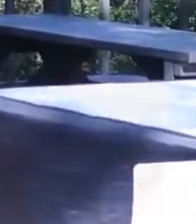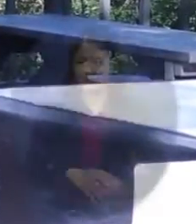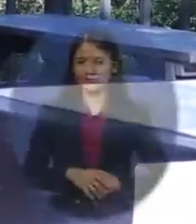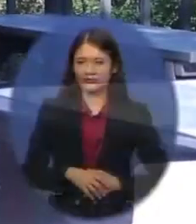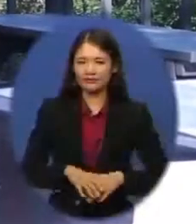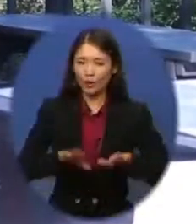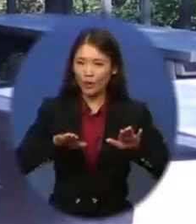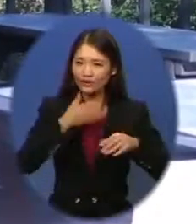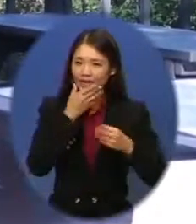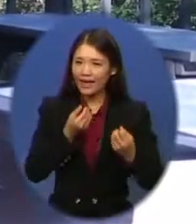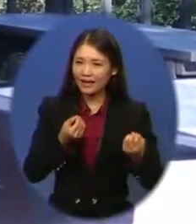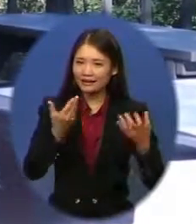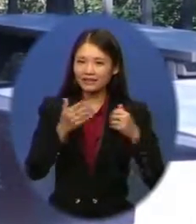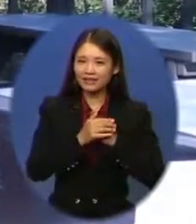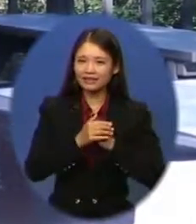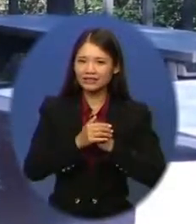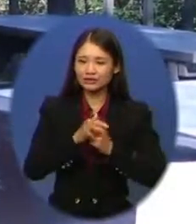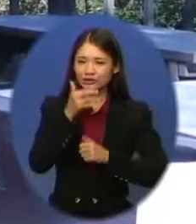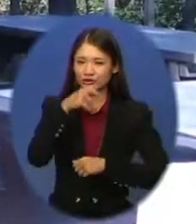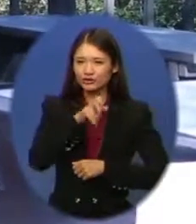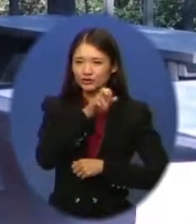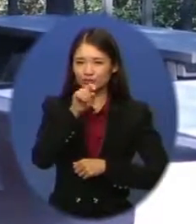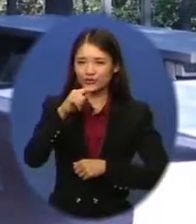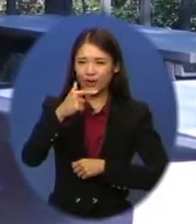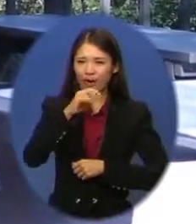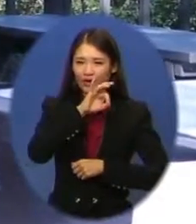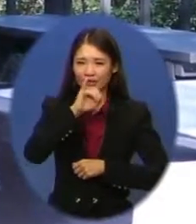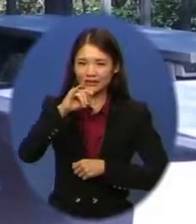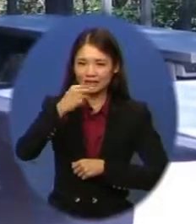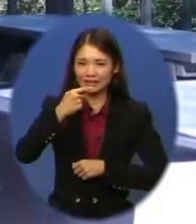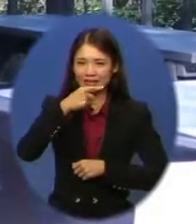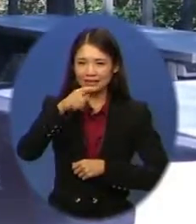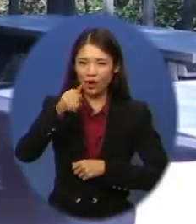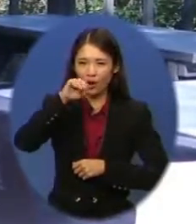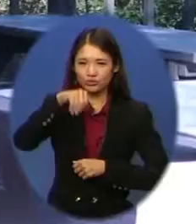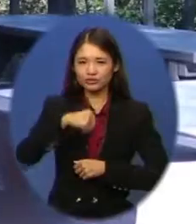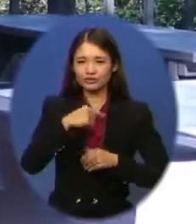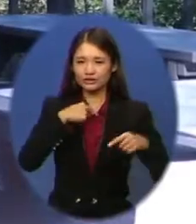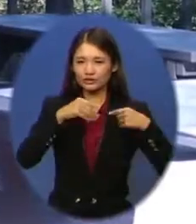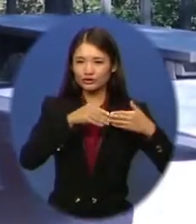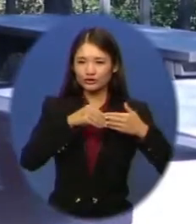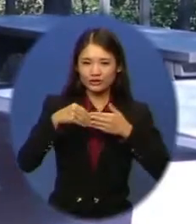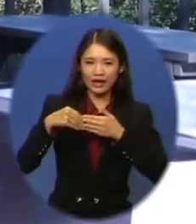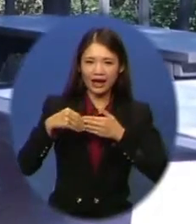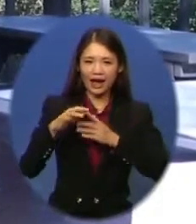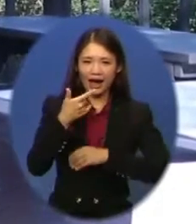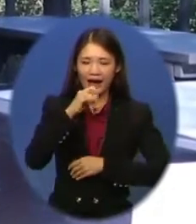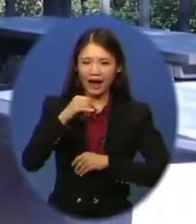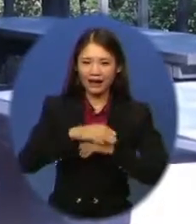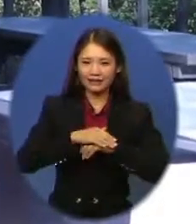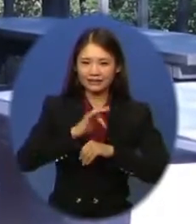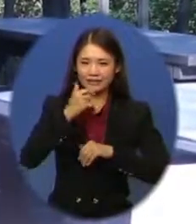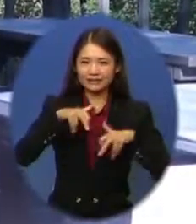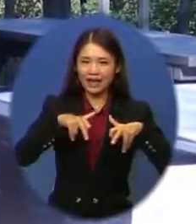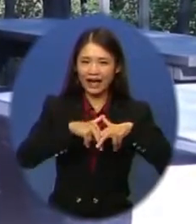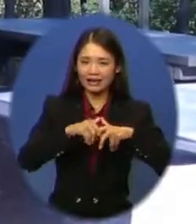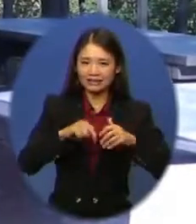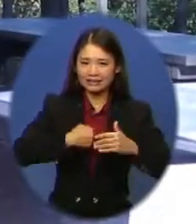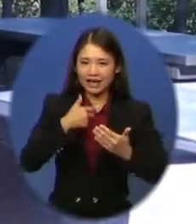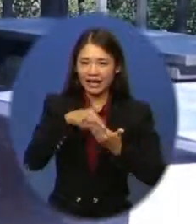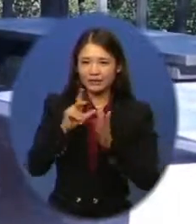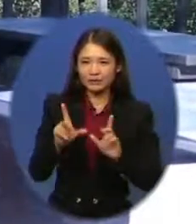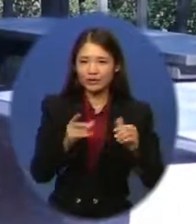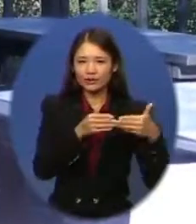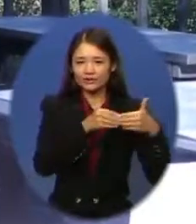오늘 이 행사는 휴머닌 너브에서 주최를 하시고 한시령 관악지회와 낙성 장애 자립생활센터에서 주관을